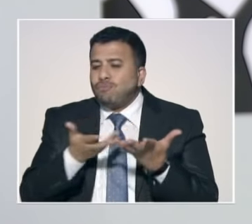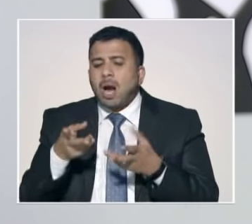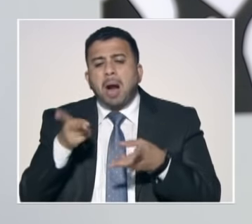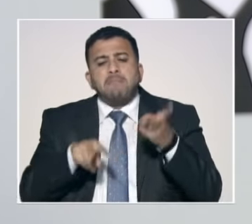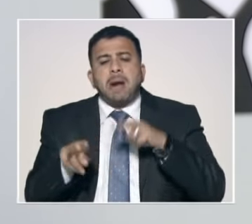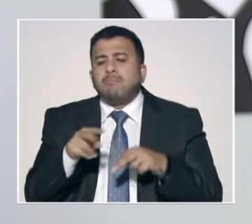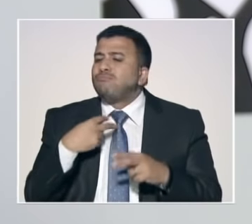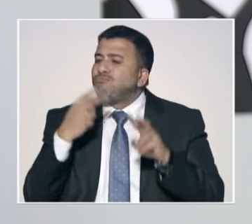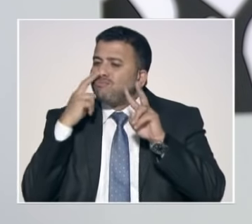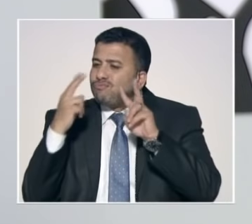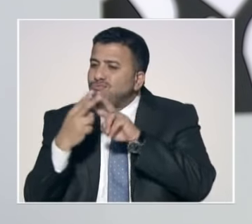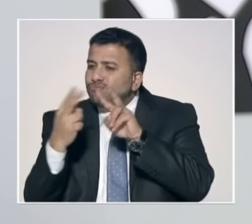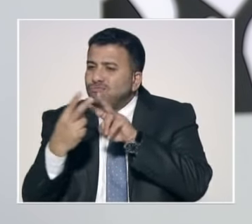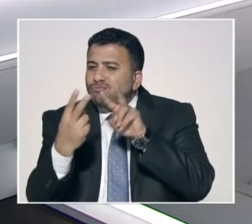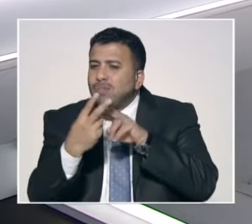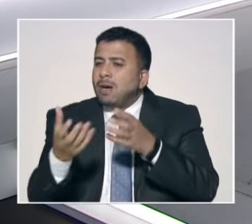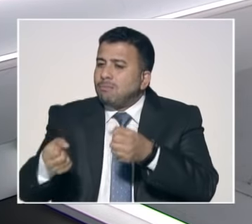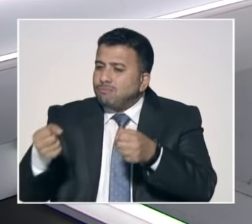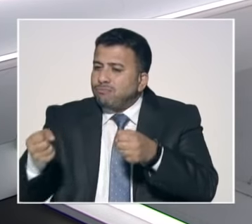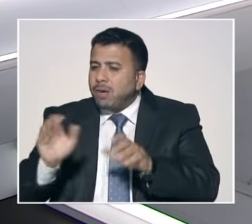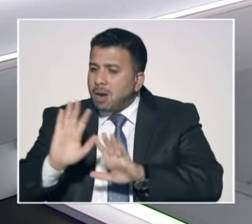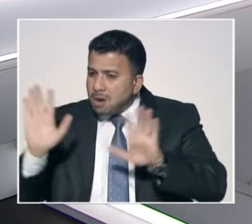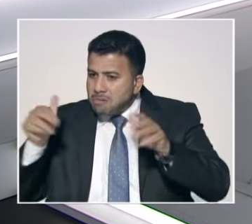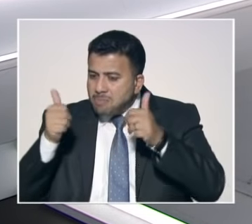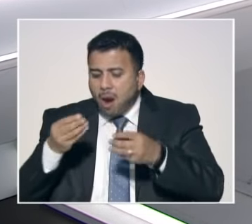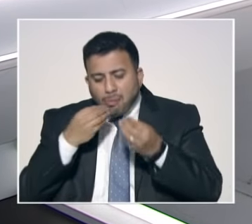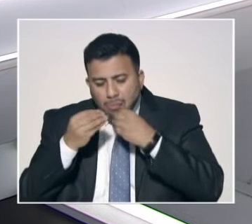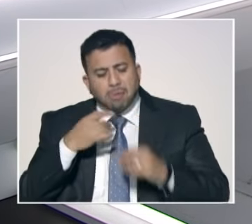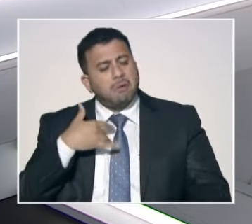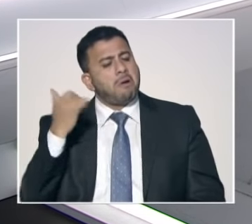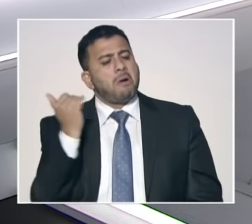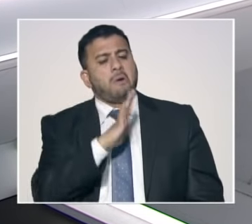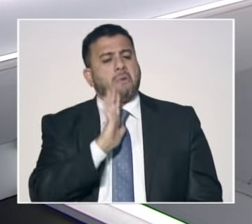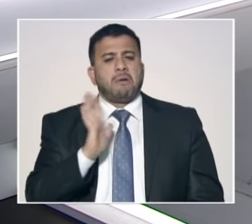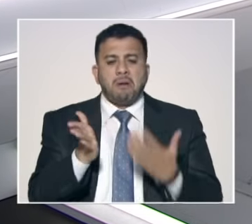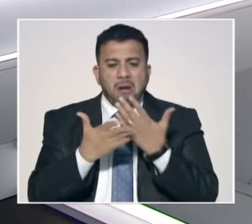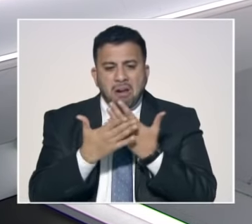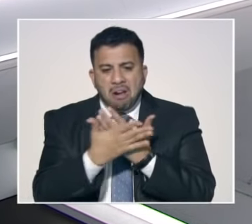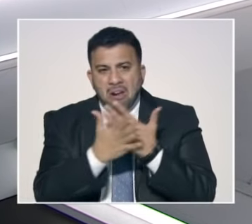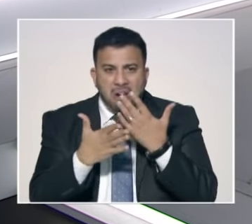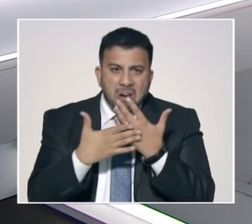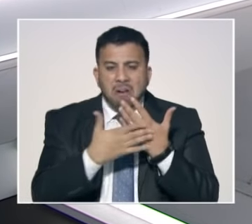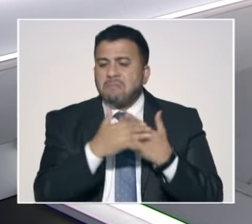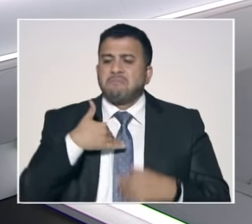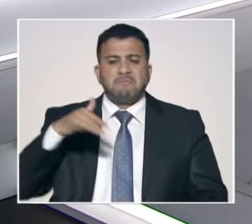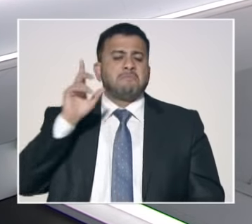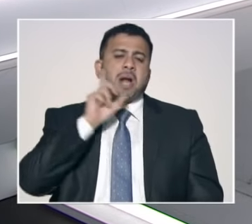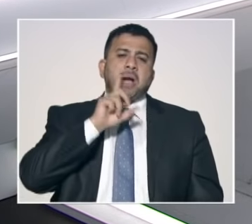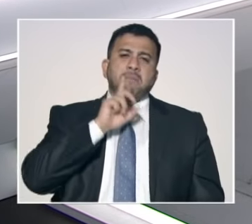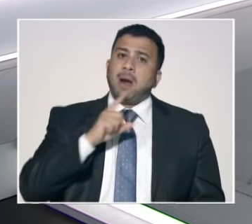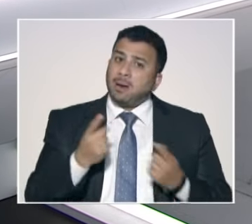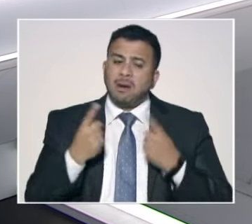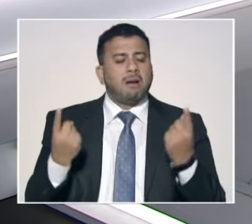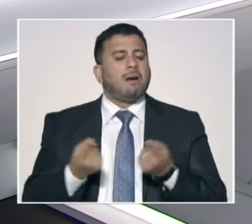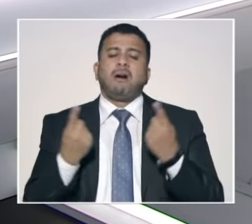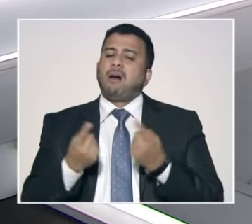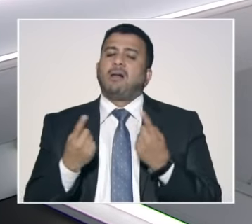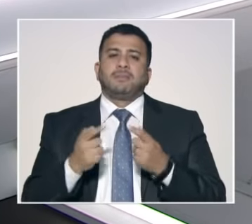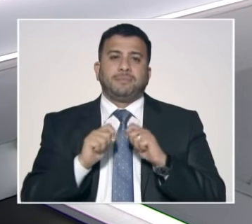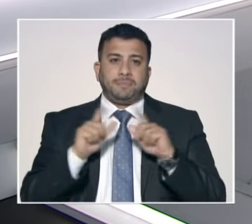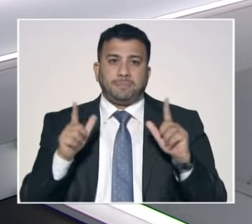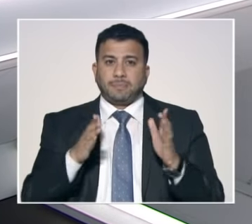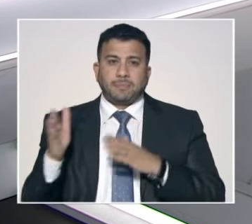ونطلع، ما في شيء إن شاء الله. أم خالد من عمان تقول عندي ولد تخرج وما توظف، تقول